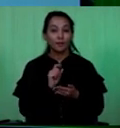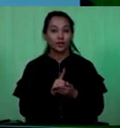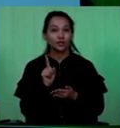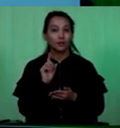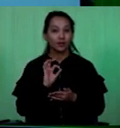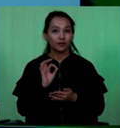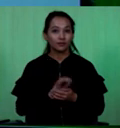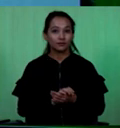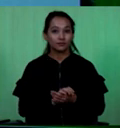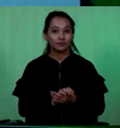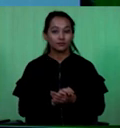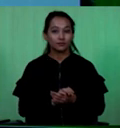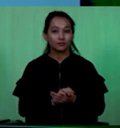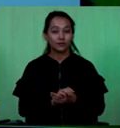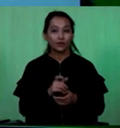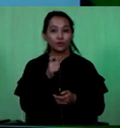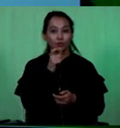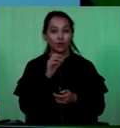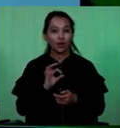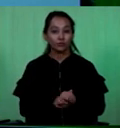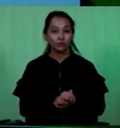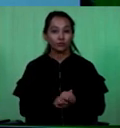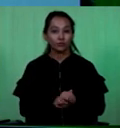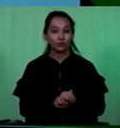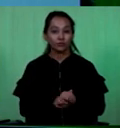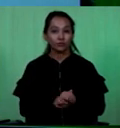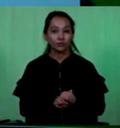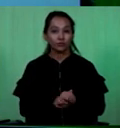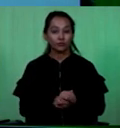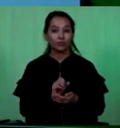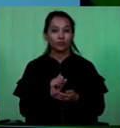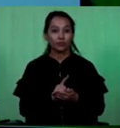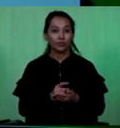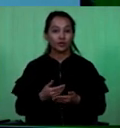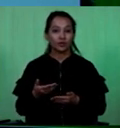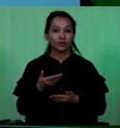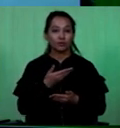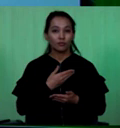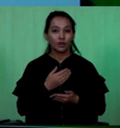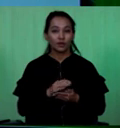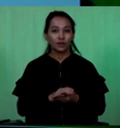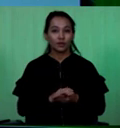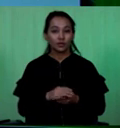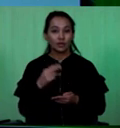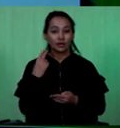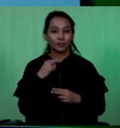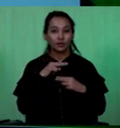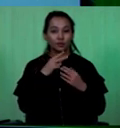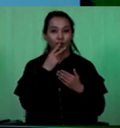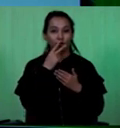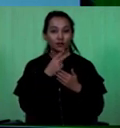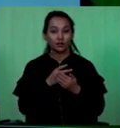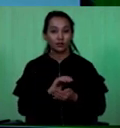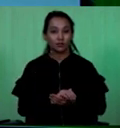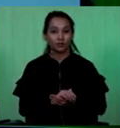haqida ekan? Tuxum haqida, to'g'rimi? Keling, masalada biz aniq raqamlarga e'tiborimizni